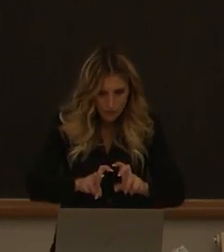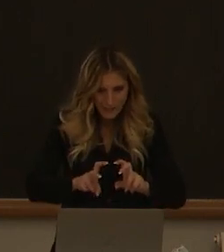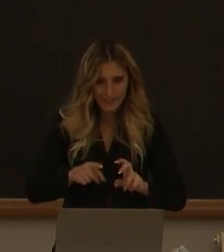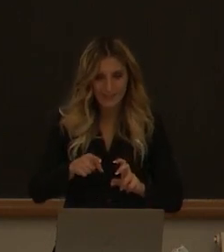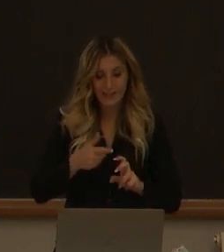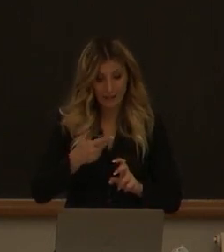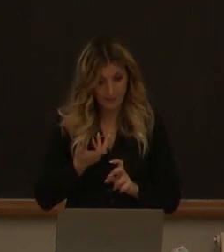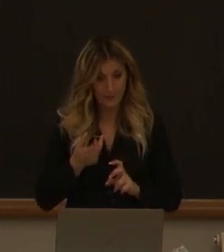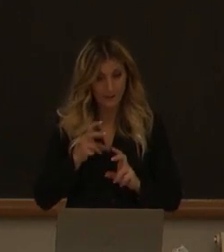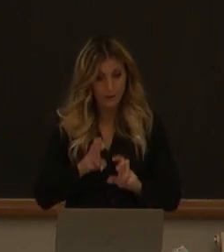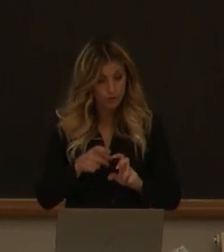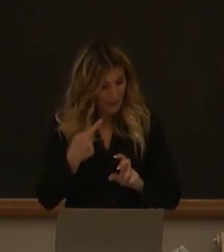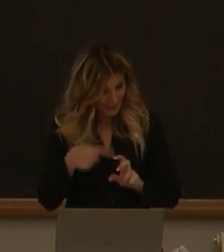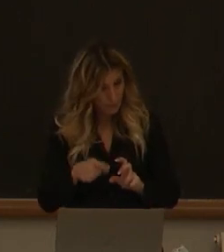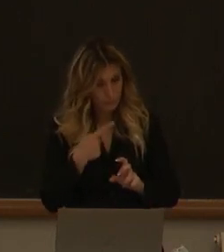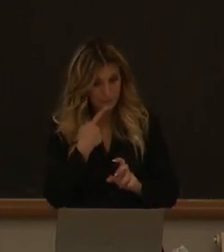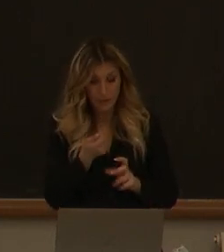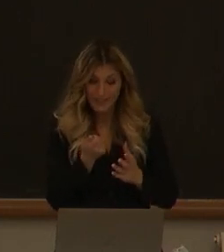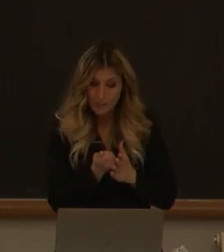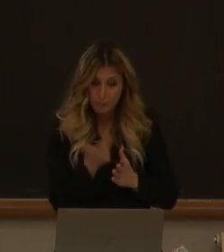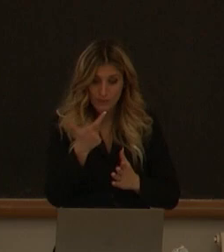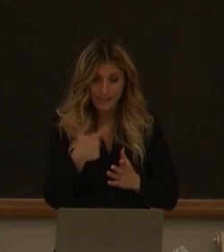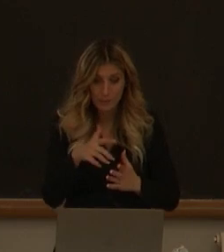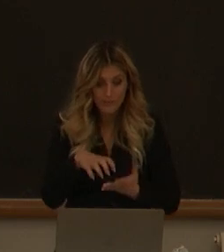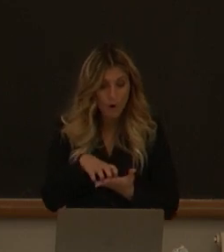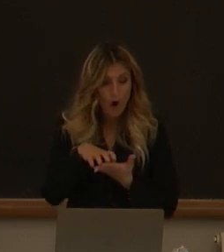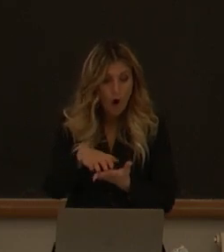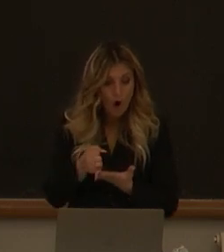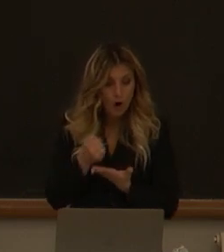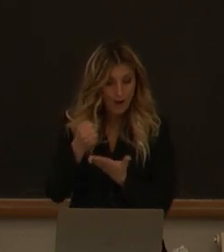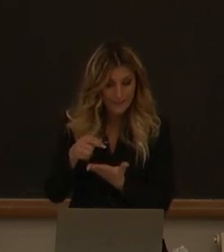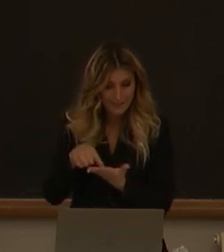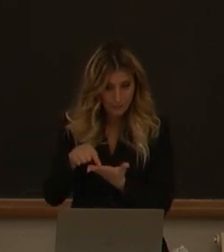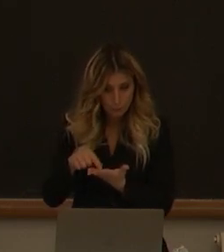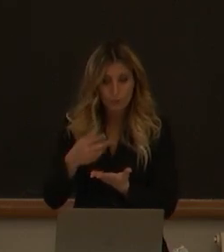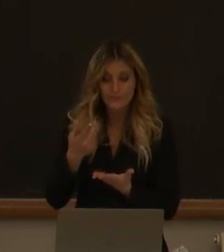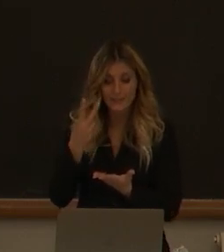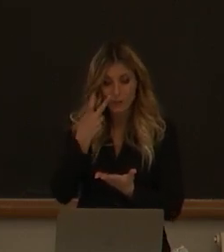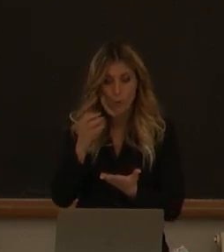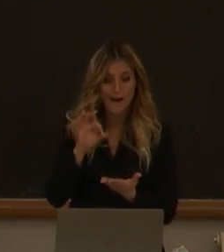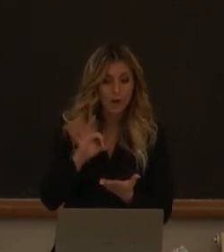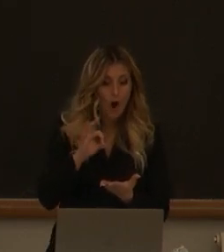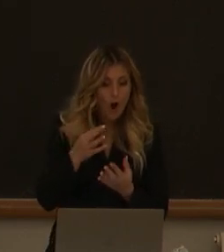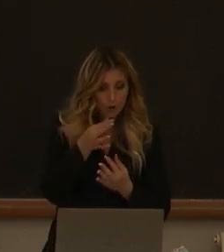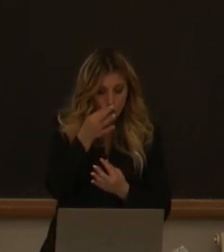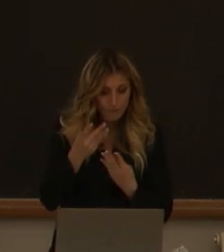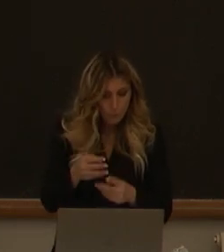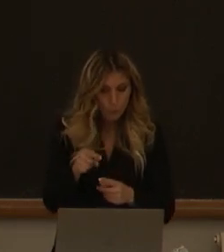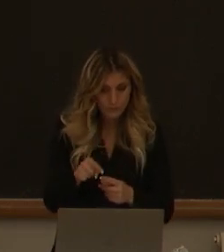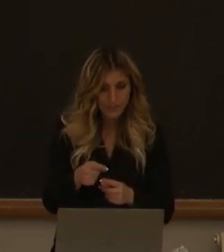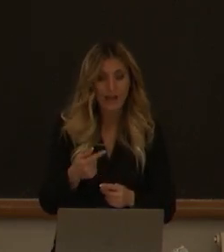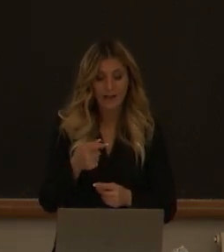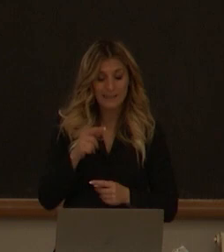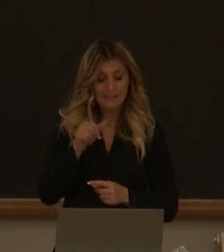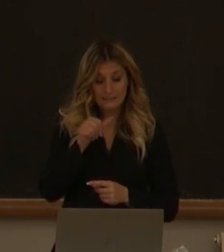terzo settore sono molto importanti, e contributi per la trasformazione dell'ortofrutta, che di solito è soggetto al ritiro dal